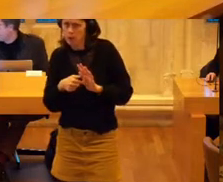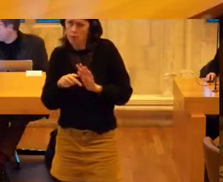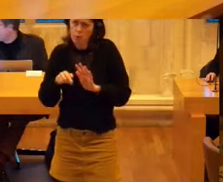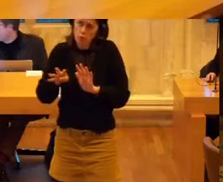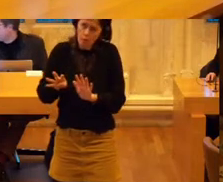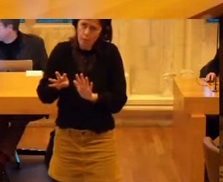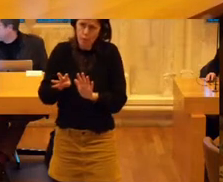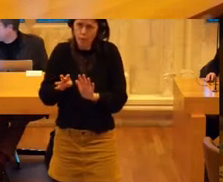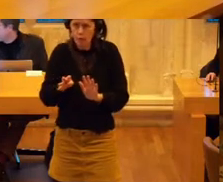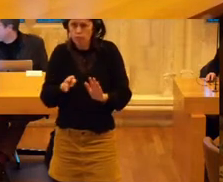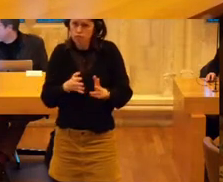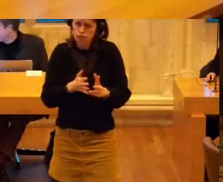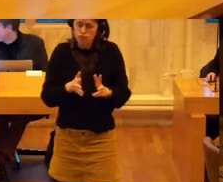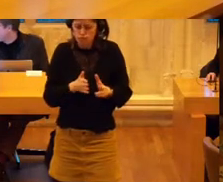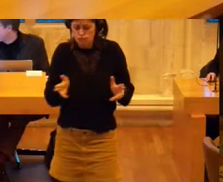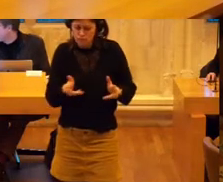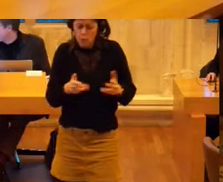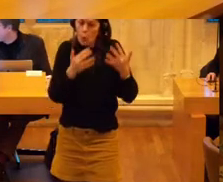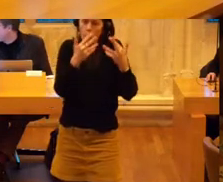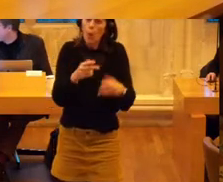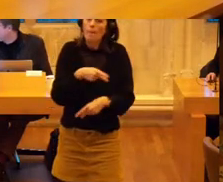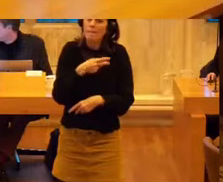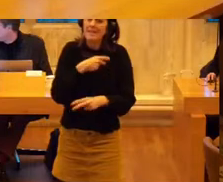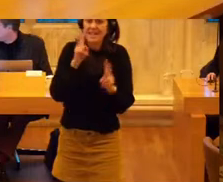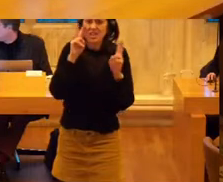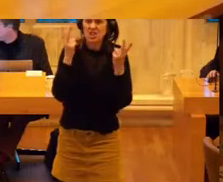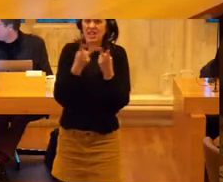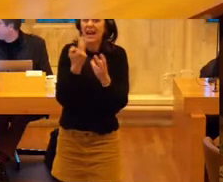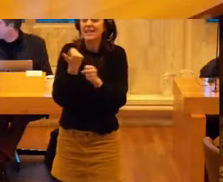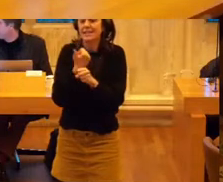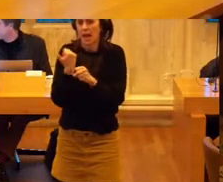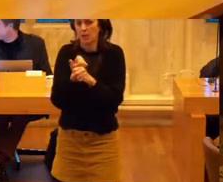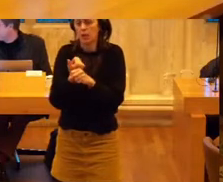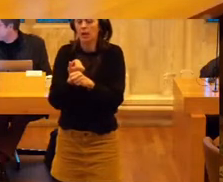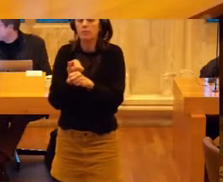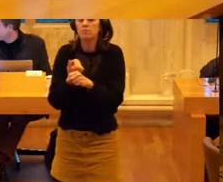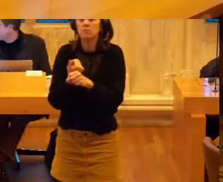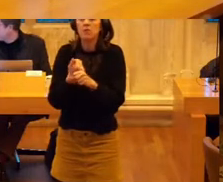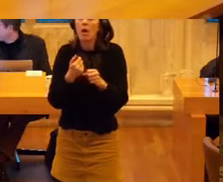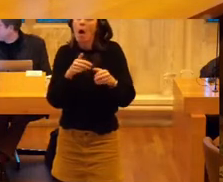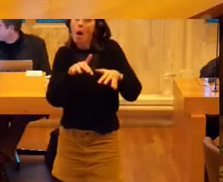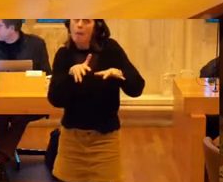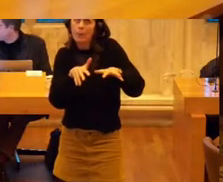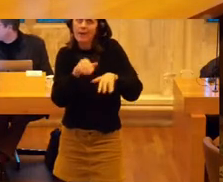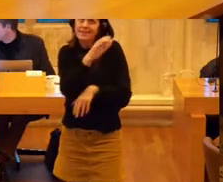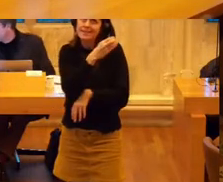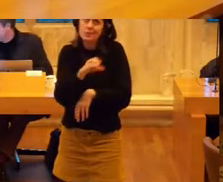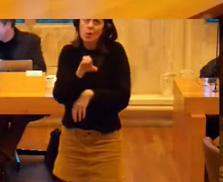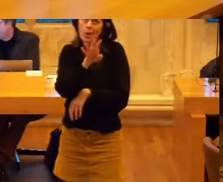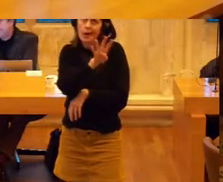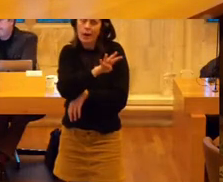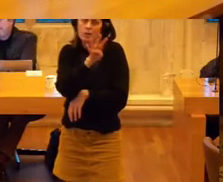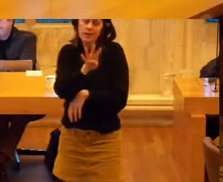2006-2009, le nombre de médecins généralistes annuels au 31 décembre était aux alentours de